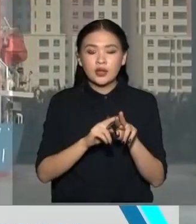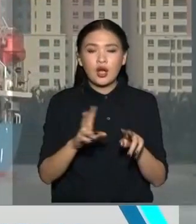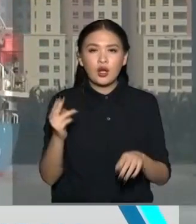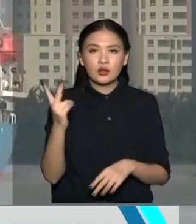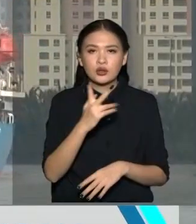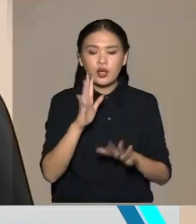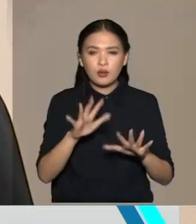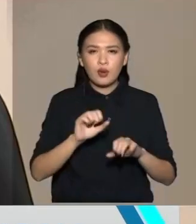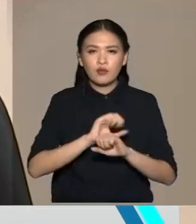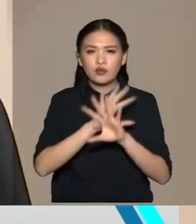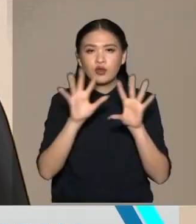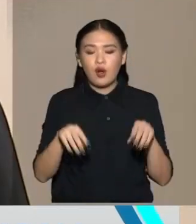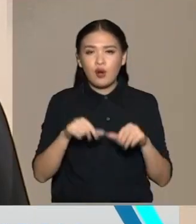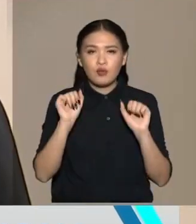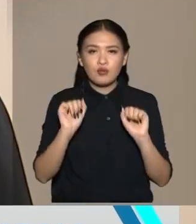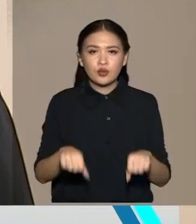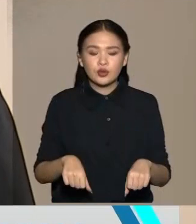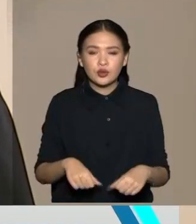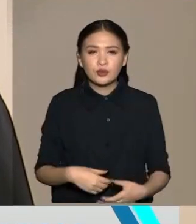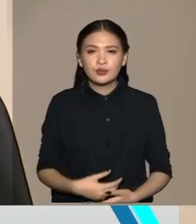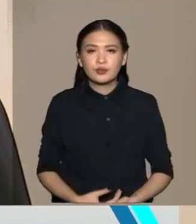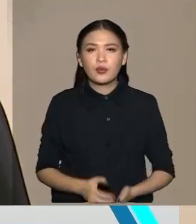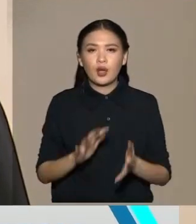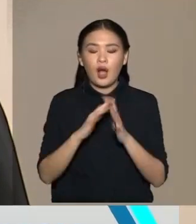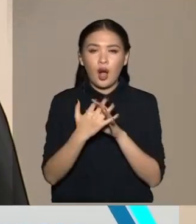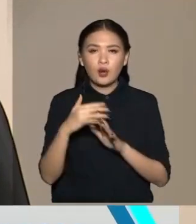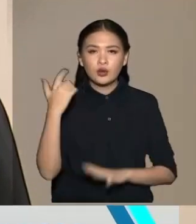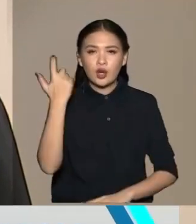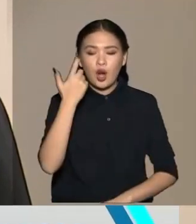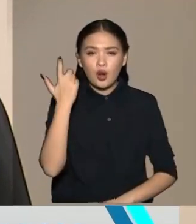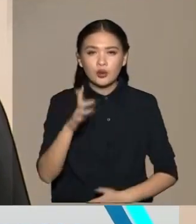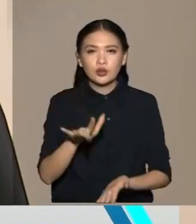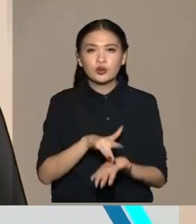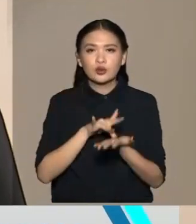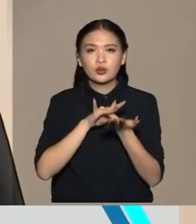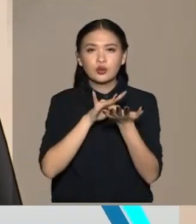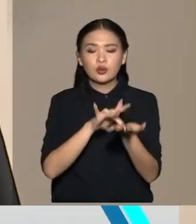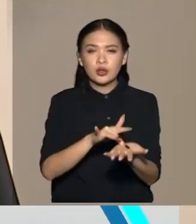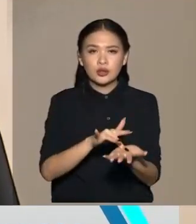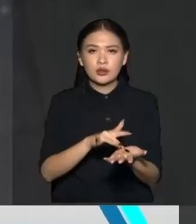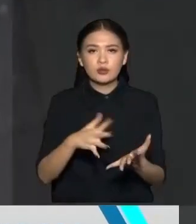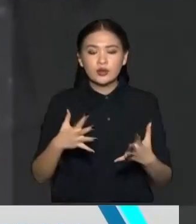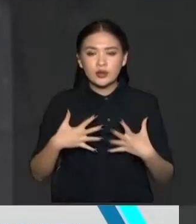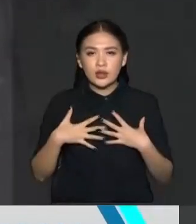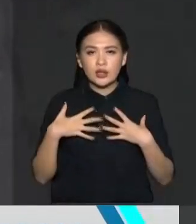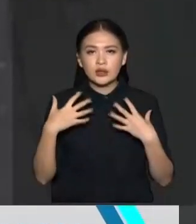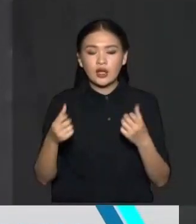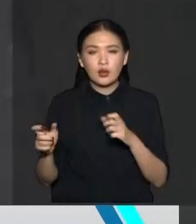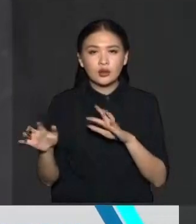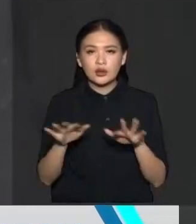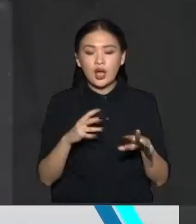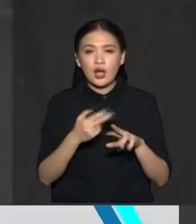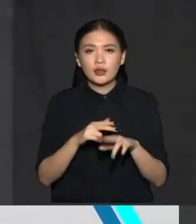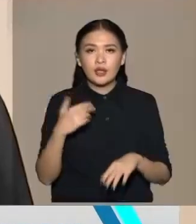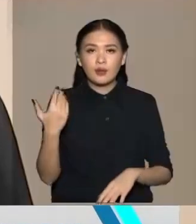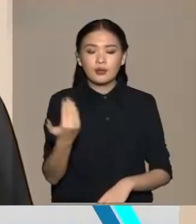барлық мүмкіндік бар. Ауыл шаруашылық, туризм және денсаулық салалары. Біз